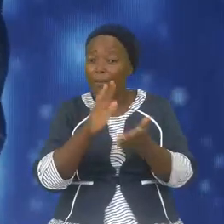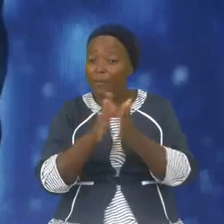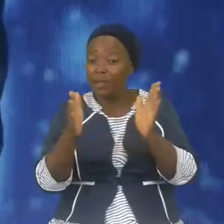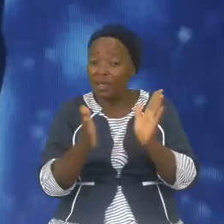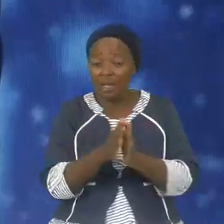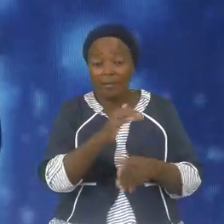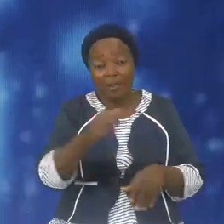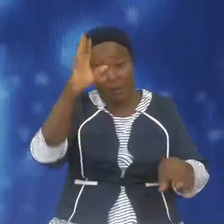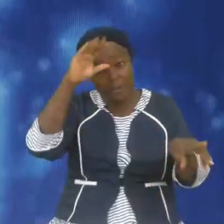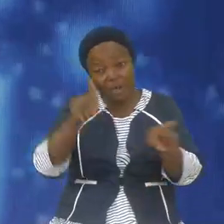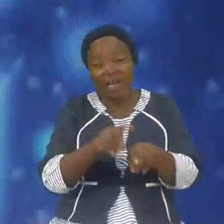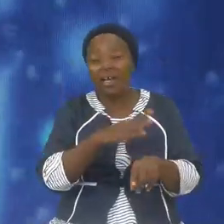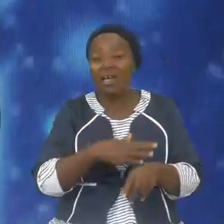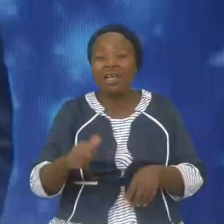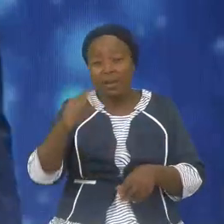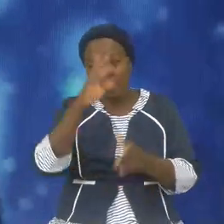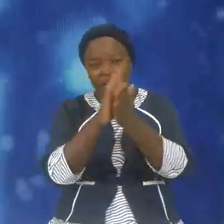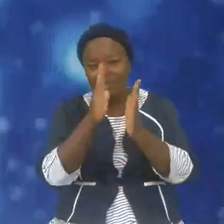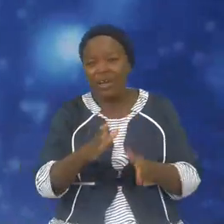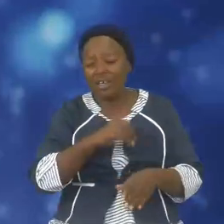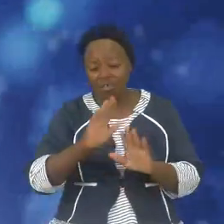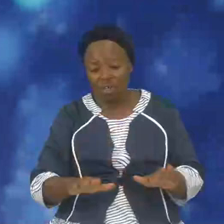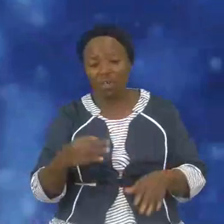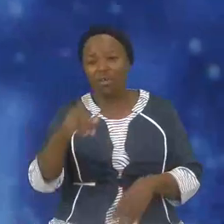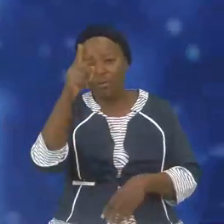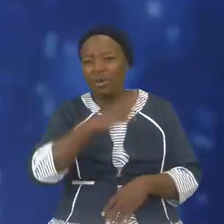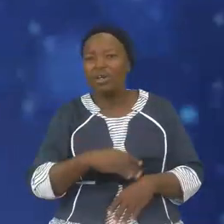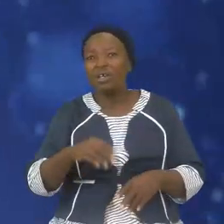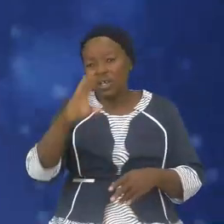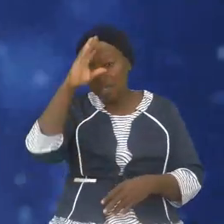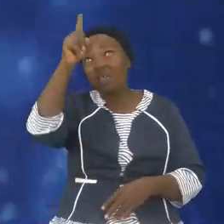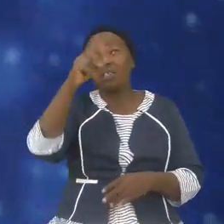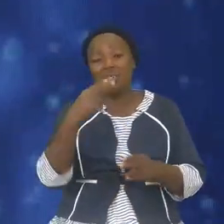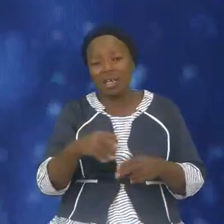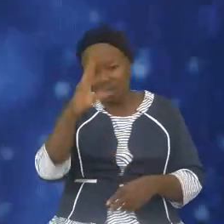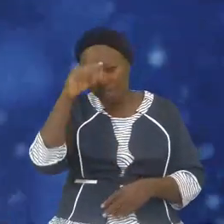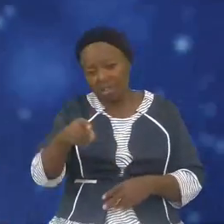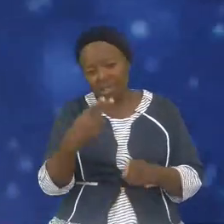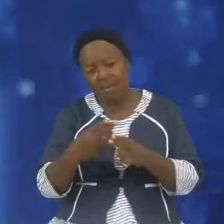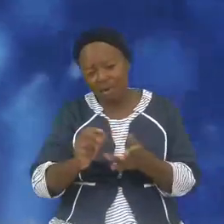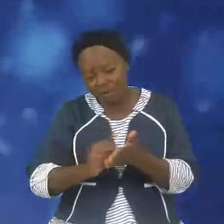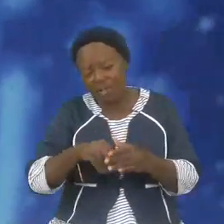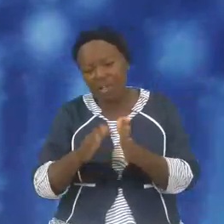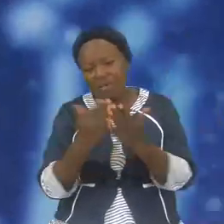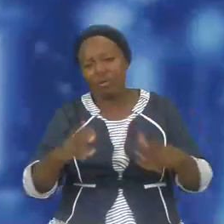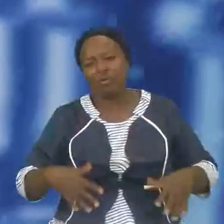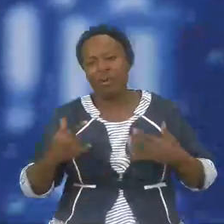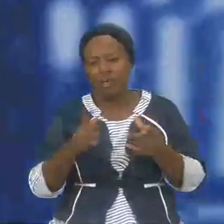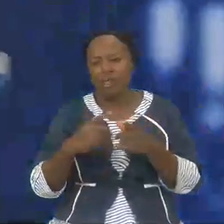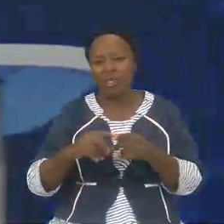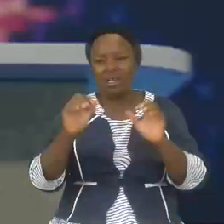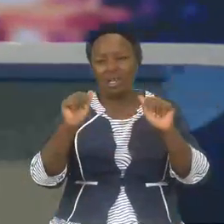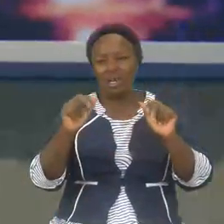est devenu un frère, un croyant, un enfant de Dieu. Son nom est écrit dans le livre de vie.